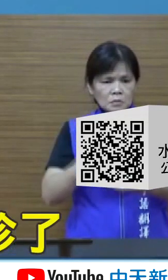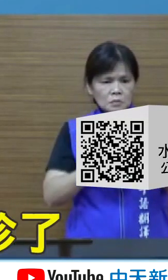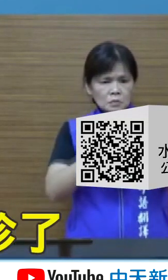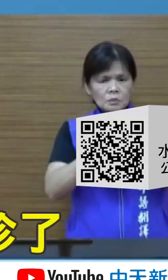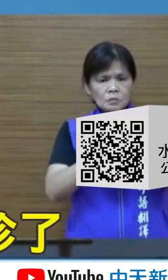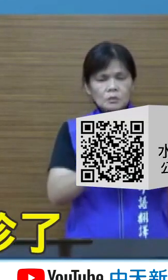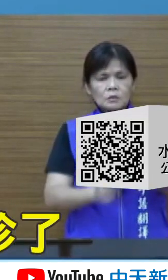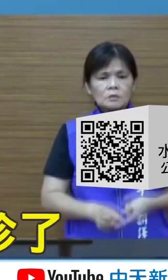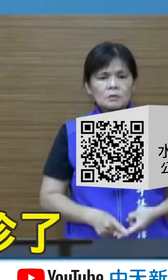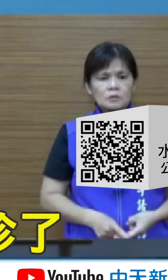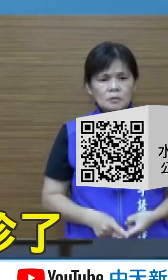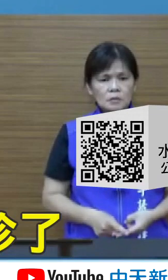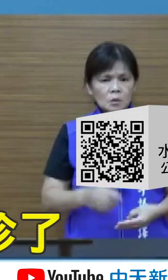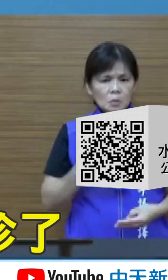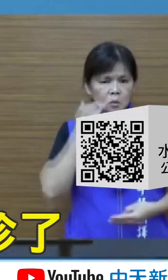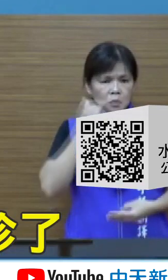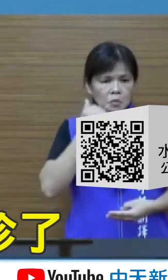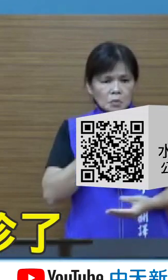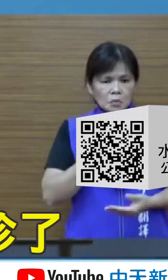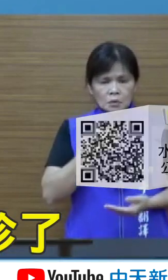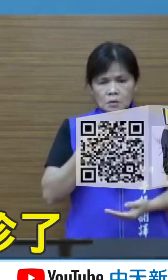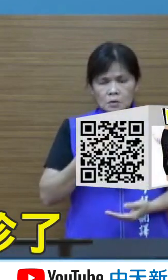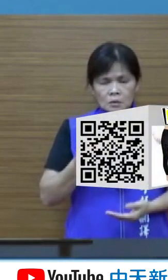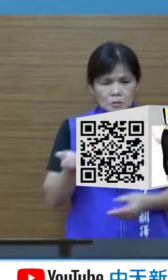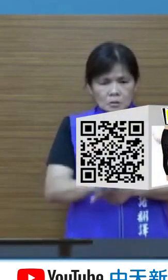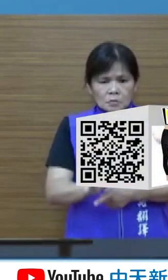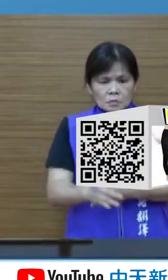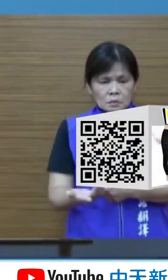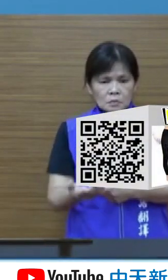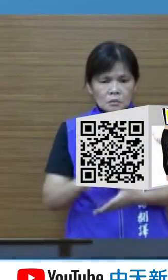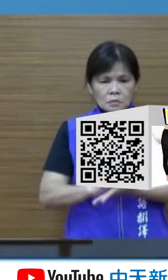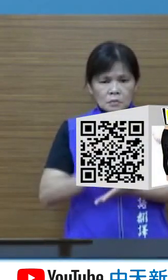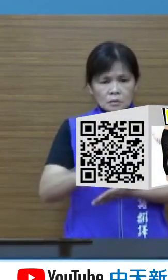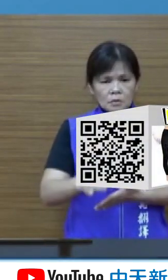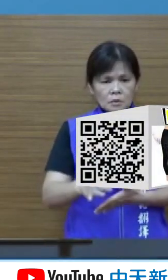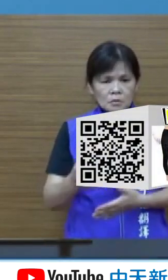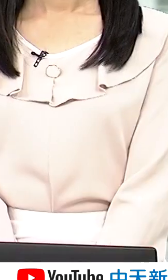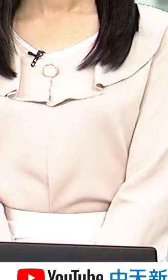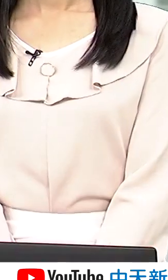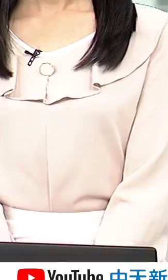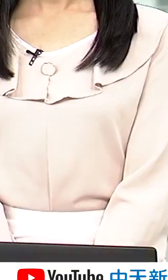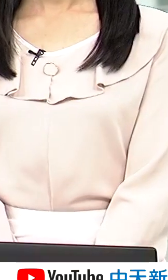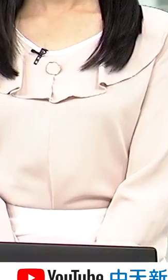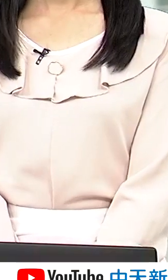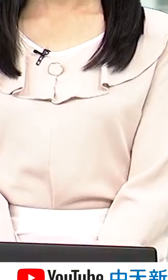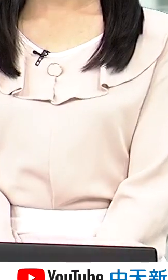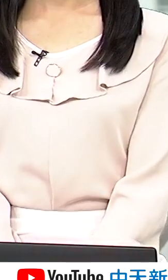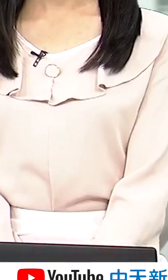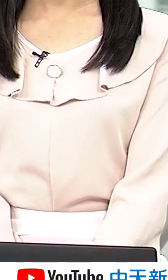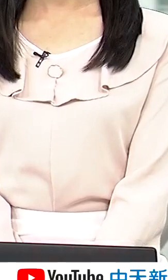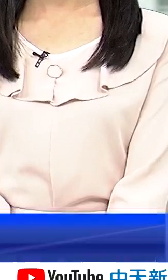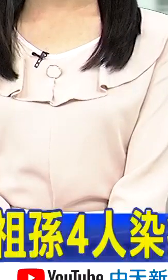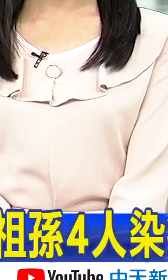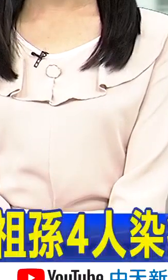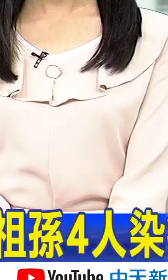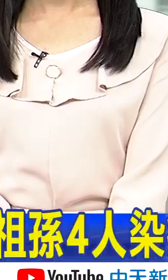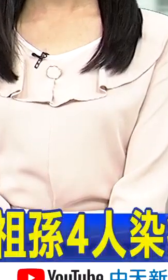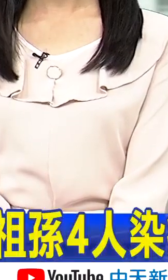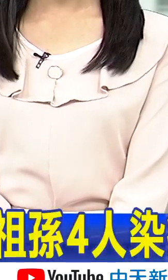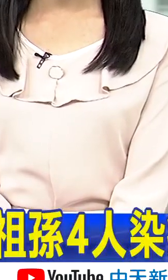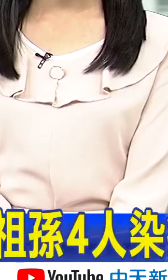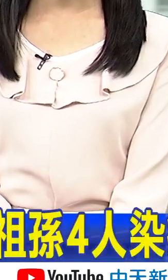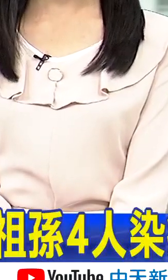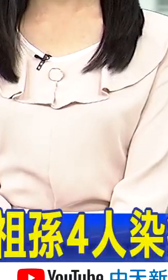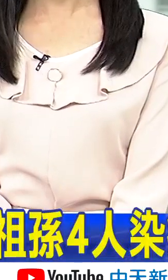的命都没有了，确诊了，哪来的人权呢？ 最后来看到台南嘉陵期待再